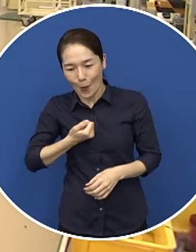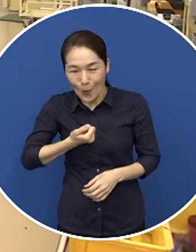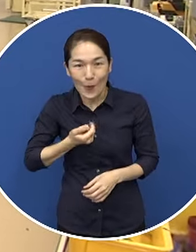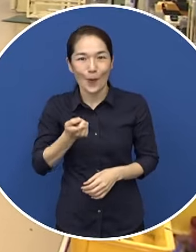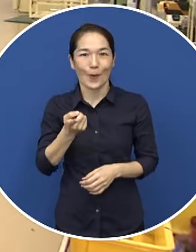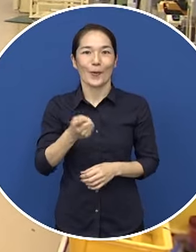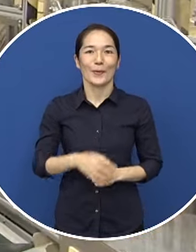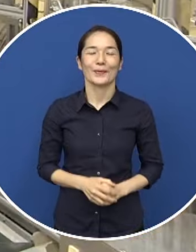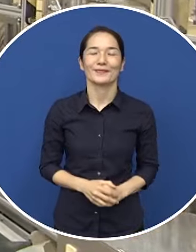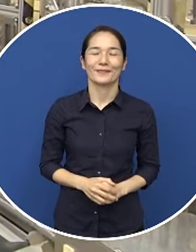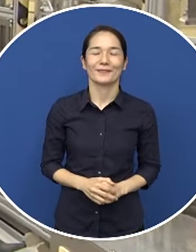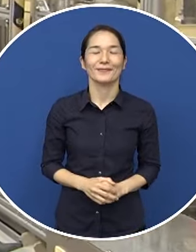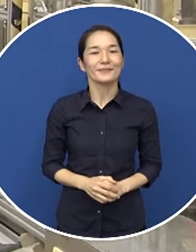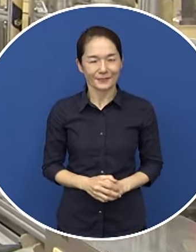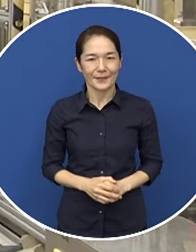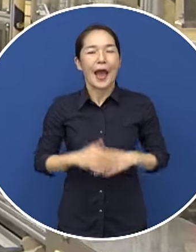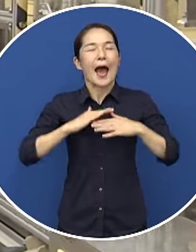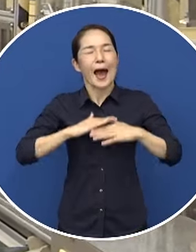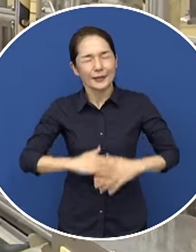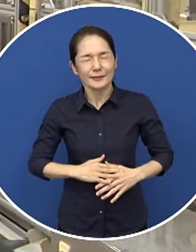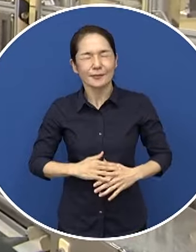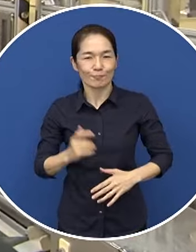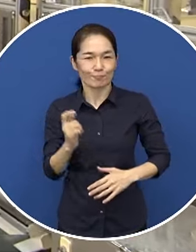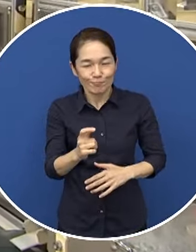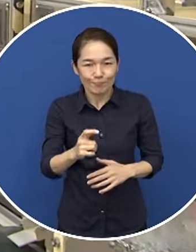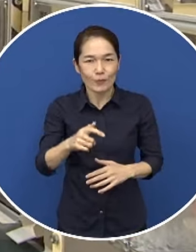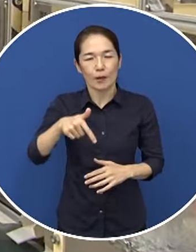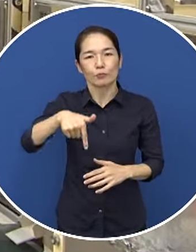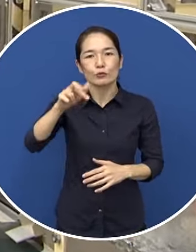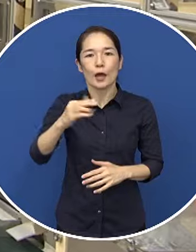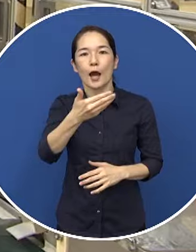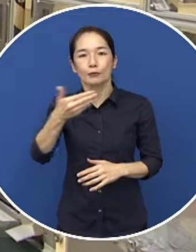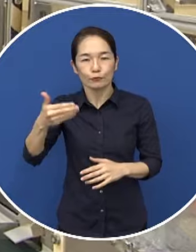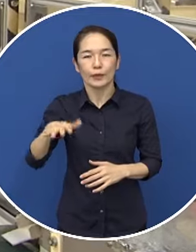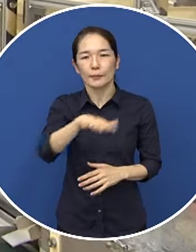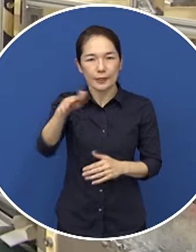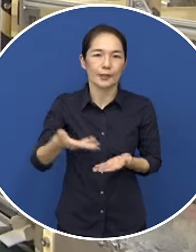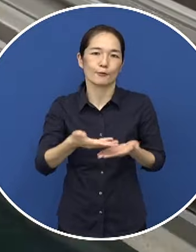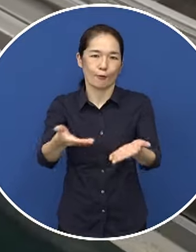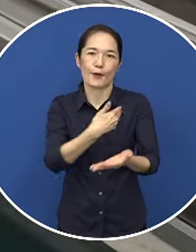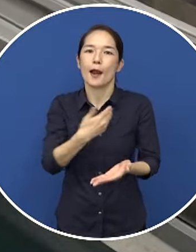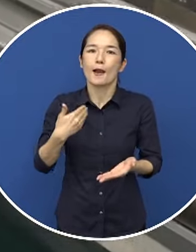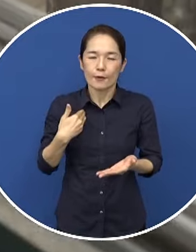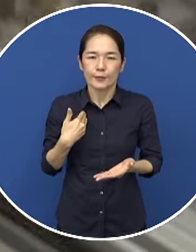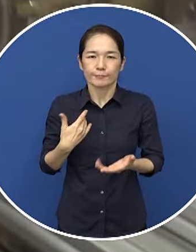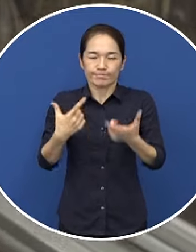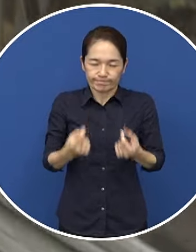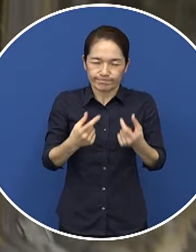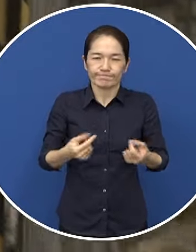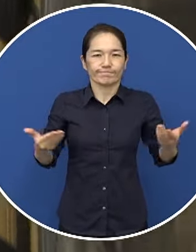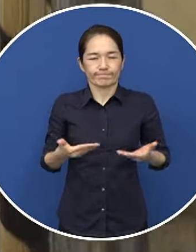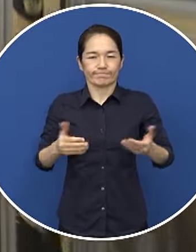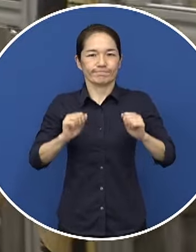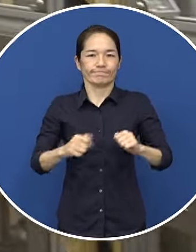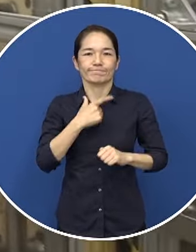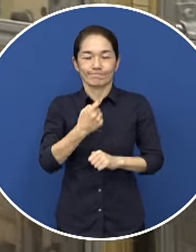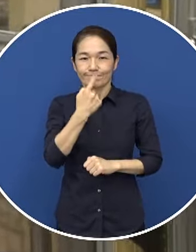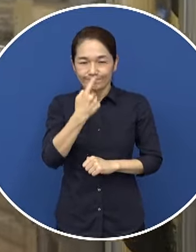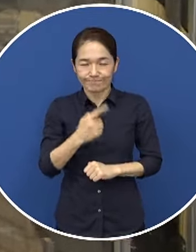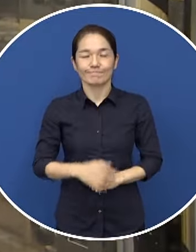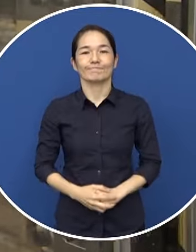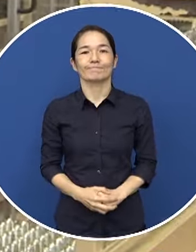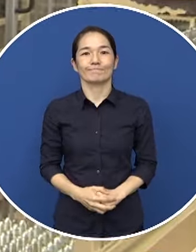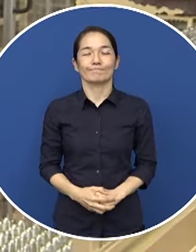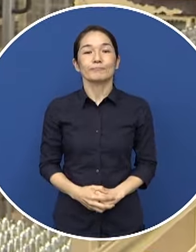い。 安心安全なプラグが皆さんのところに届くように、安全作業で頑張っていきたいと思います